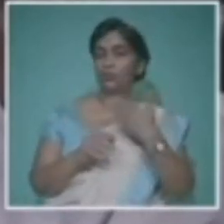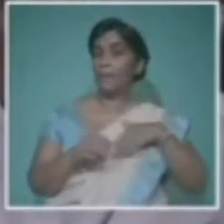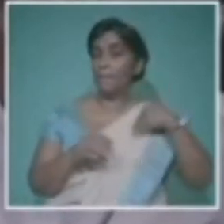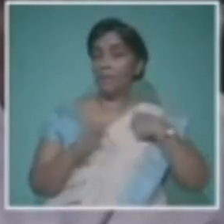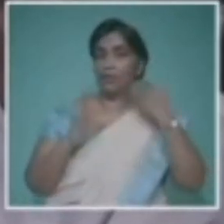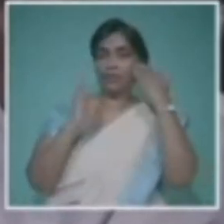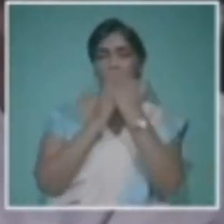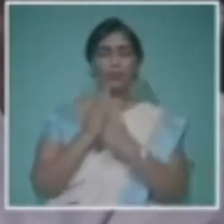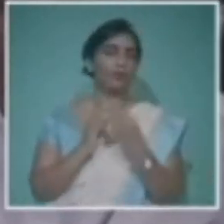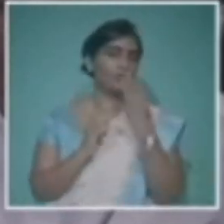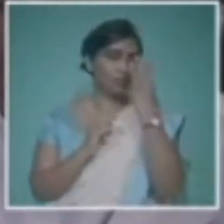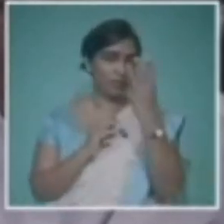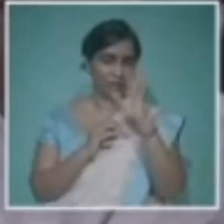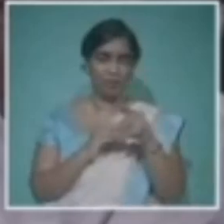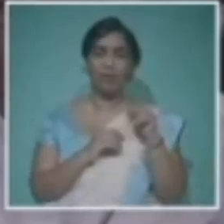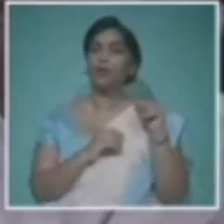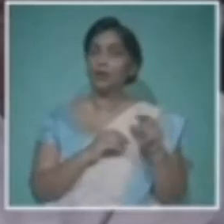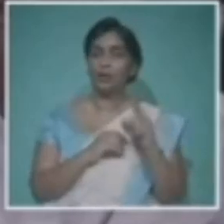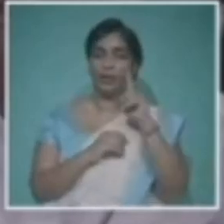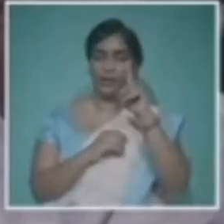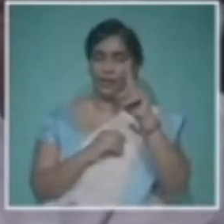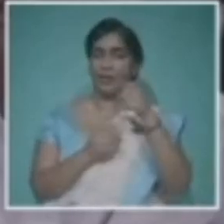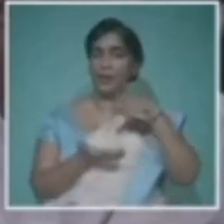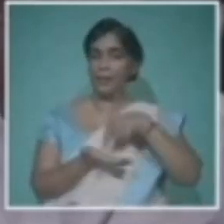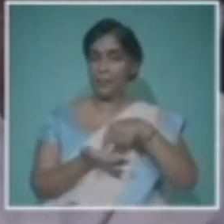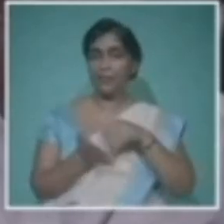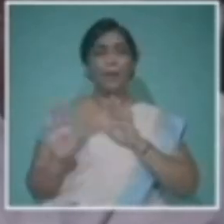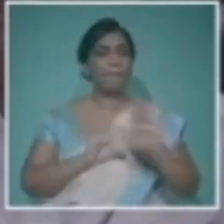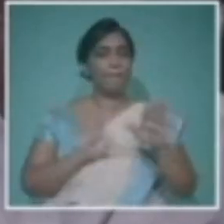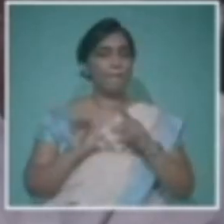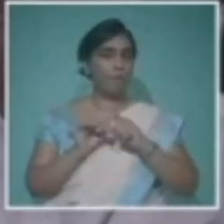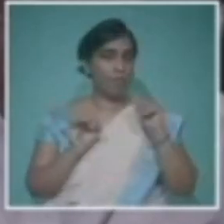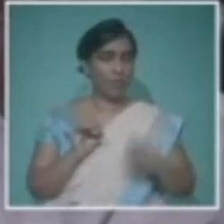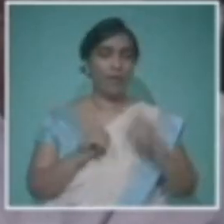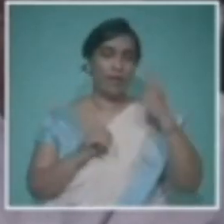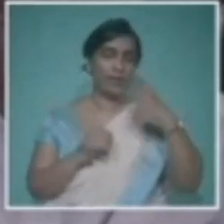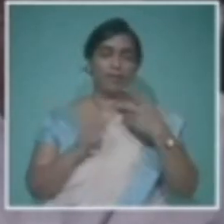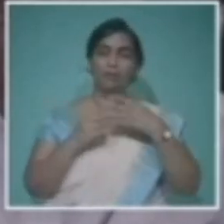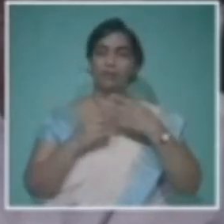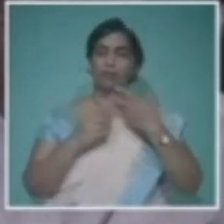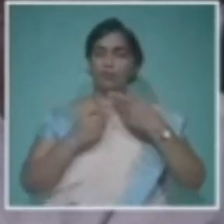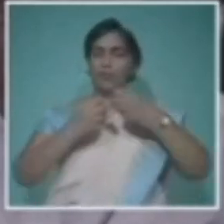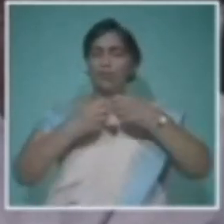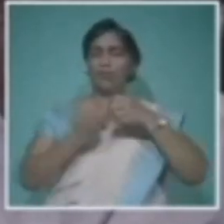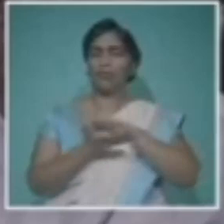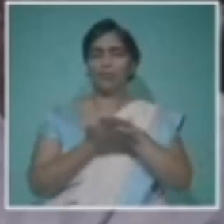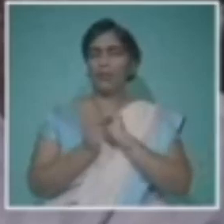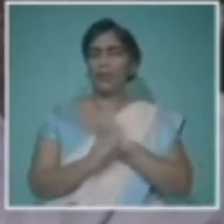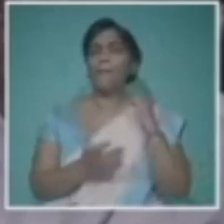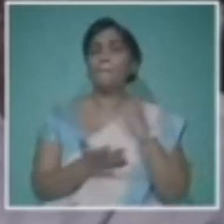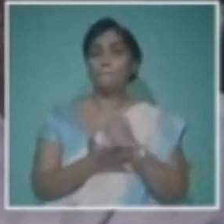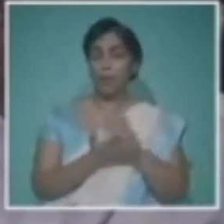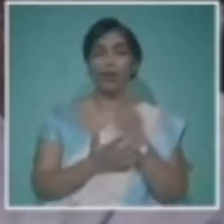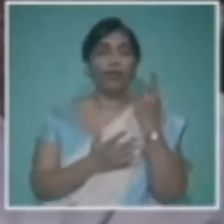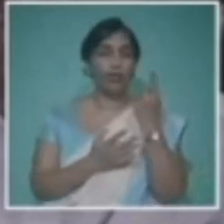තුනක් සඳහන් කරලා තිබෙනවා එක මධ්‍යම පාලන මණ්ඩලයක් දෙක විමධ්‍යගත නොවු රිසර්ව් බැංකු